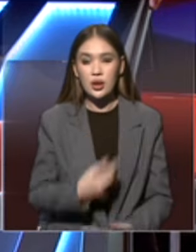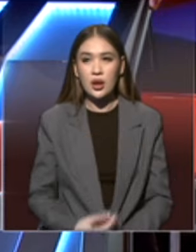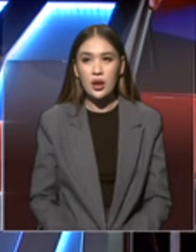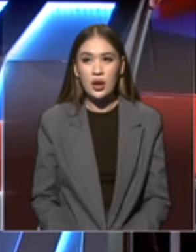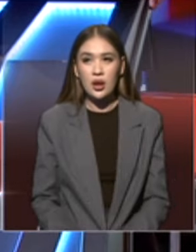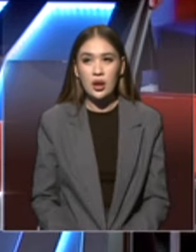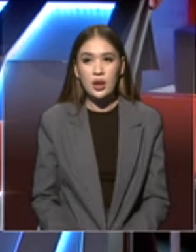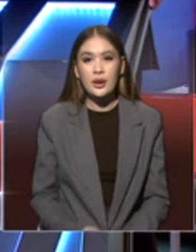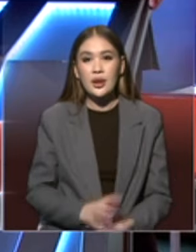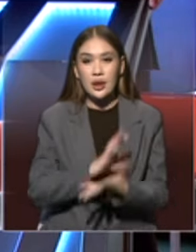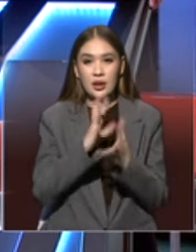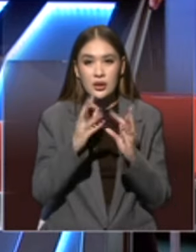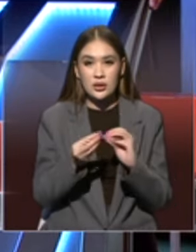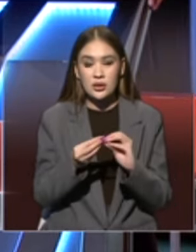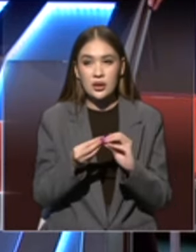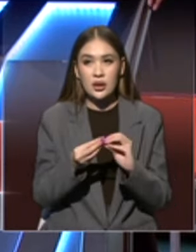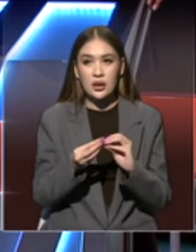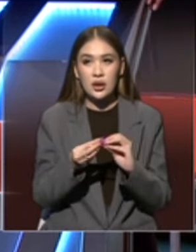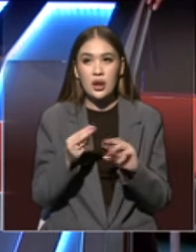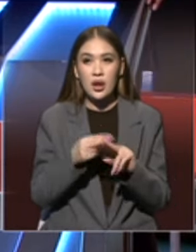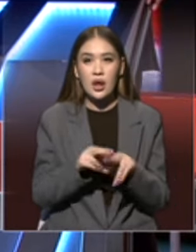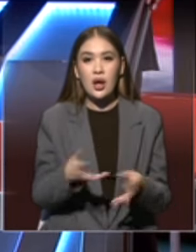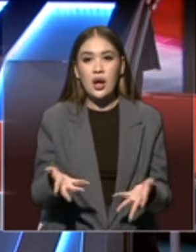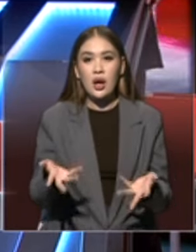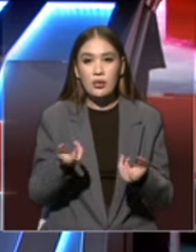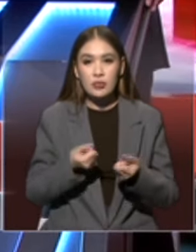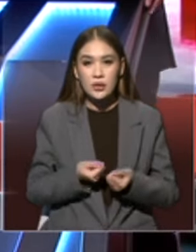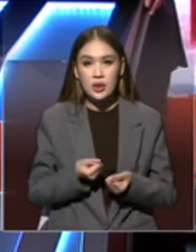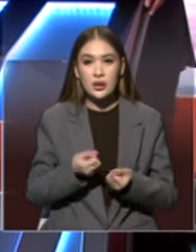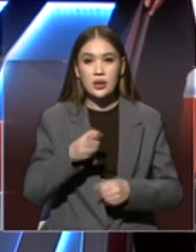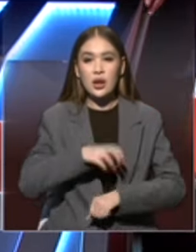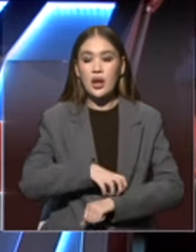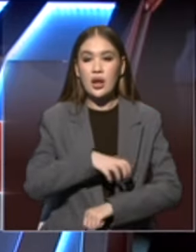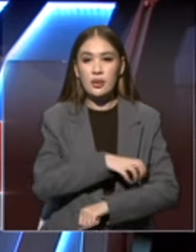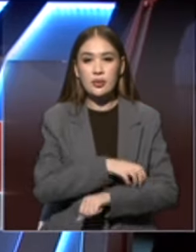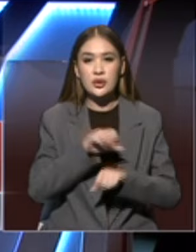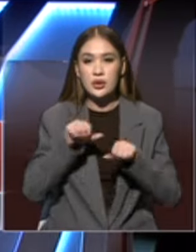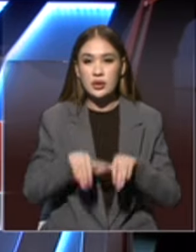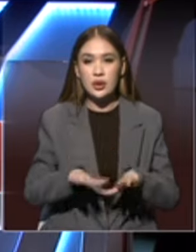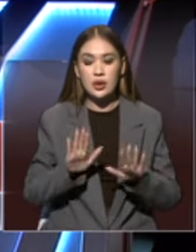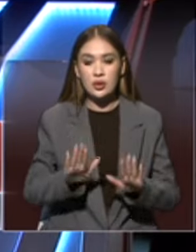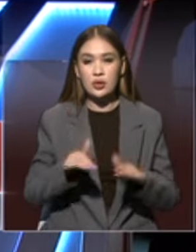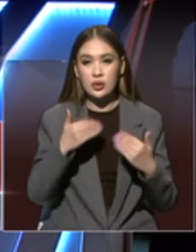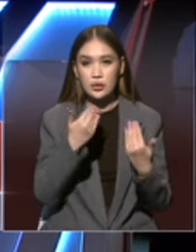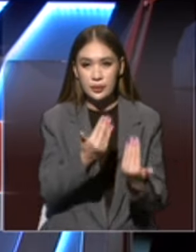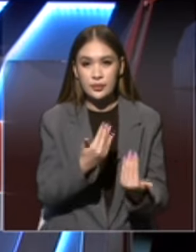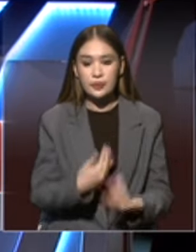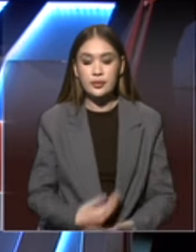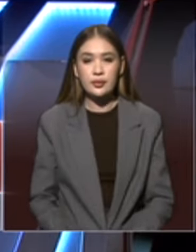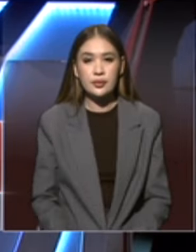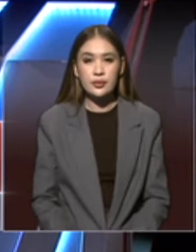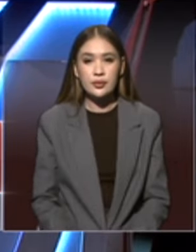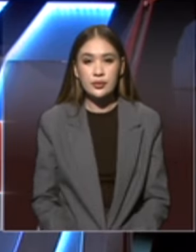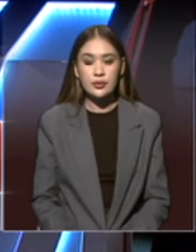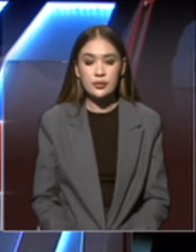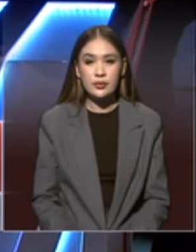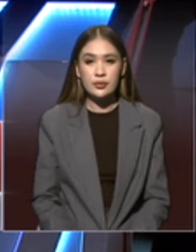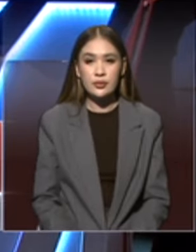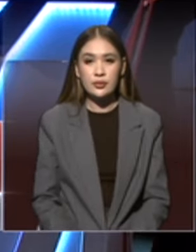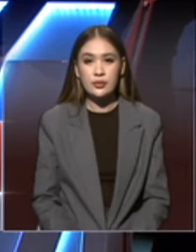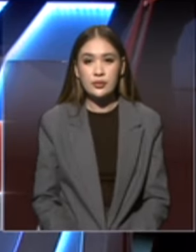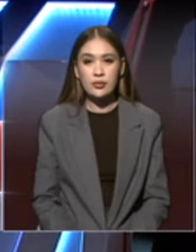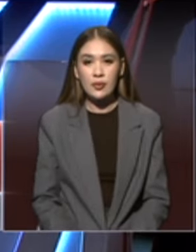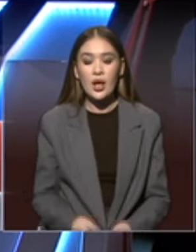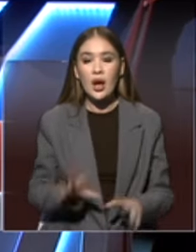Негізі оны несін қабылдайтын негізі комиссия өкілдері шешім қабылдайтын. Олжас мырза,